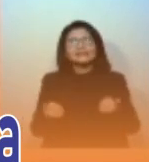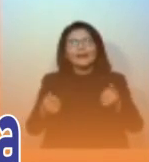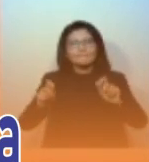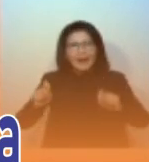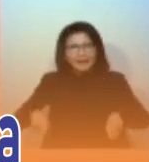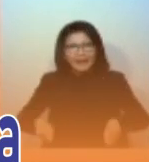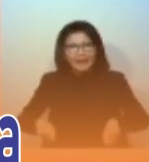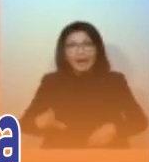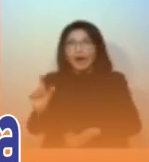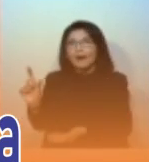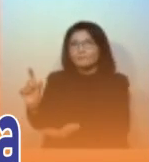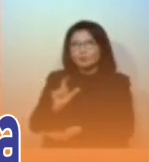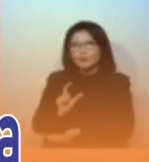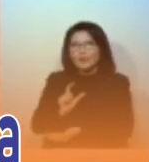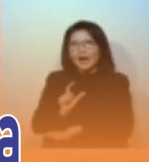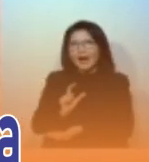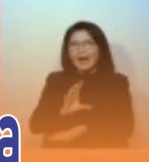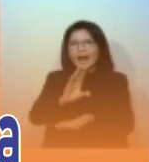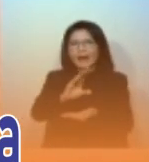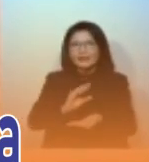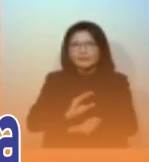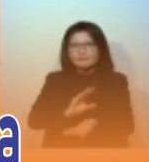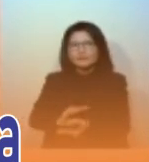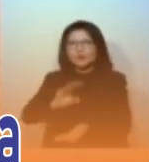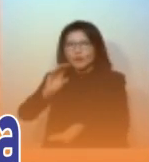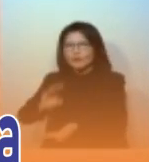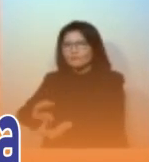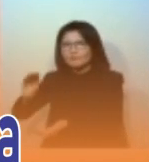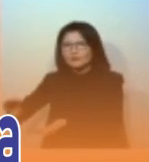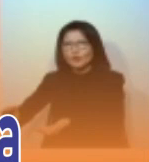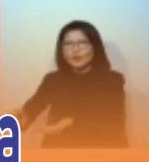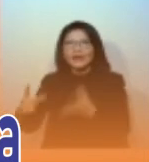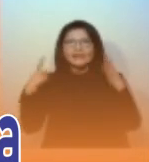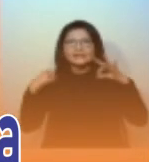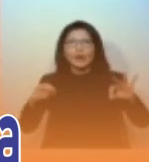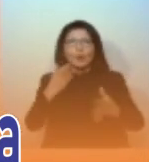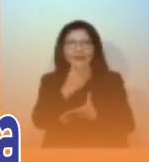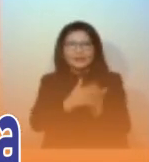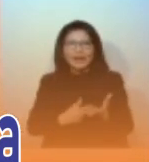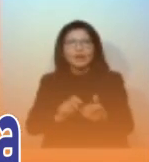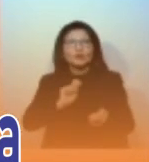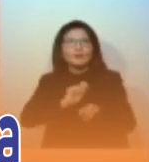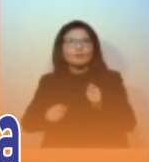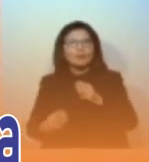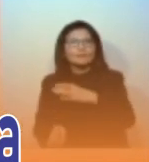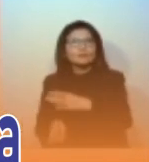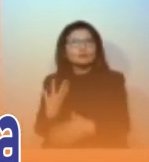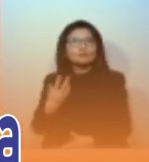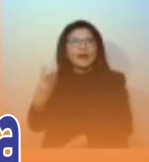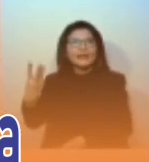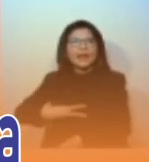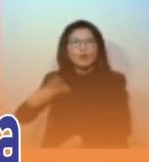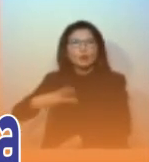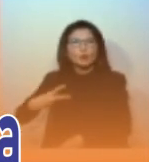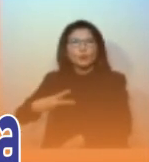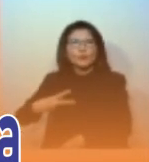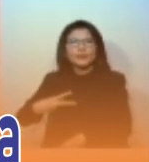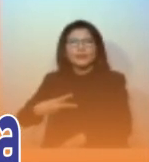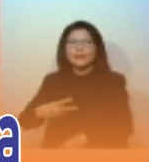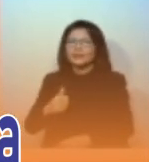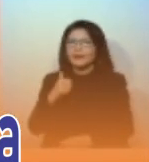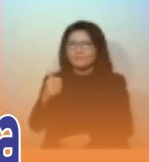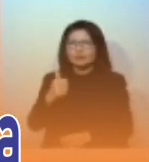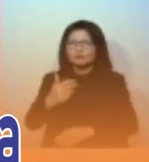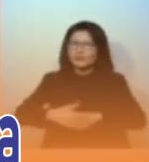mengundang investor-investor ke Jawa Tengah untuk menciptakan pertumbuhan ekonomi yang bermutu